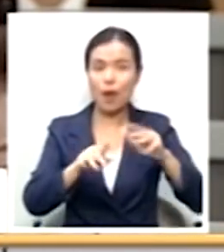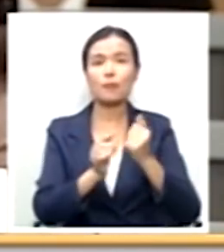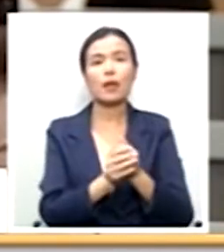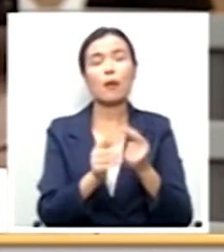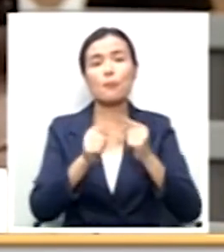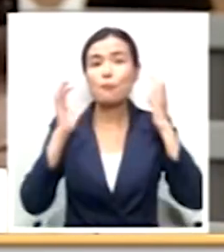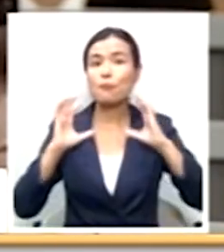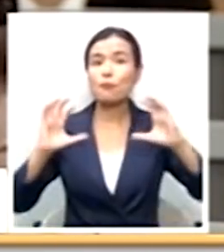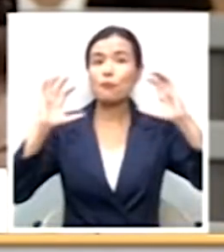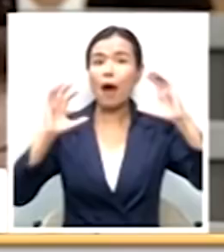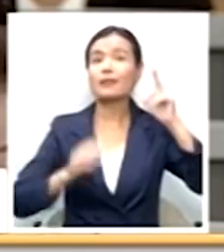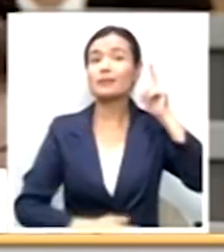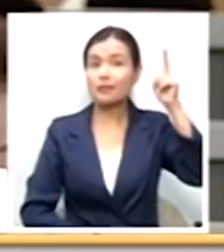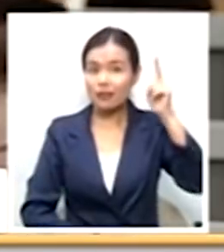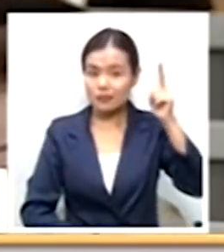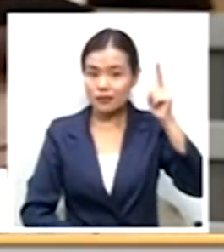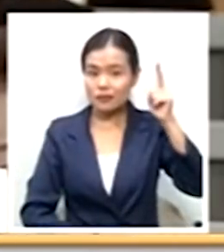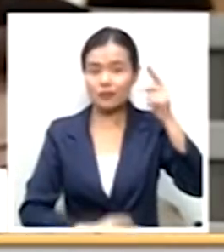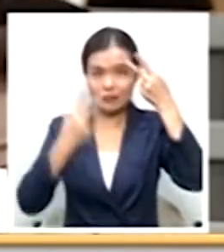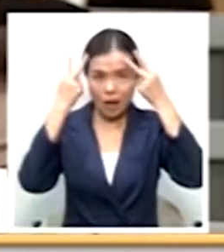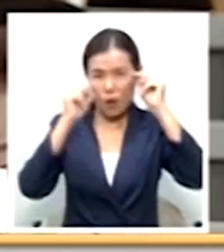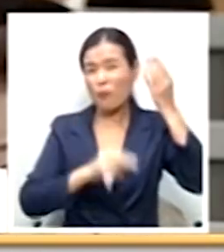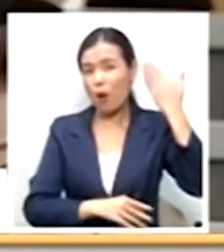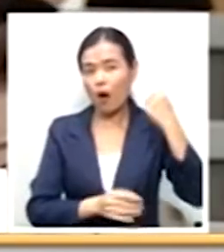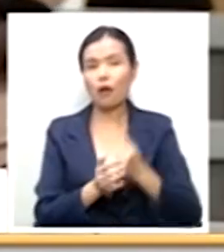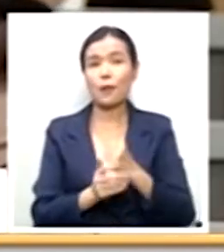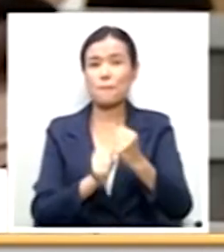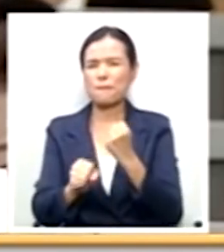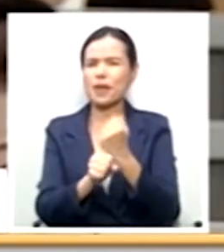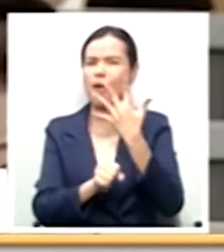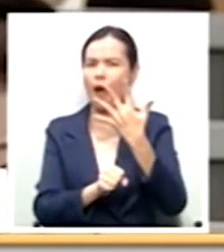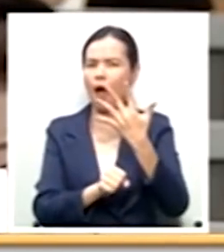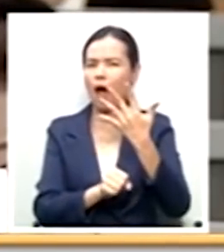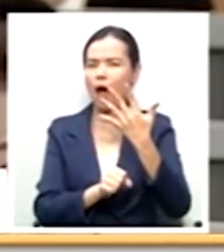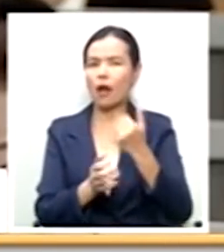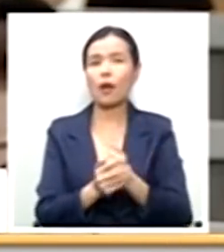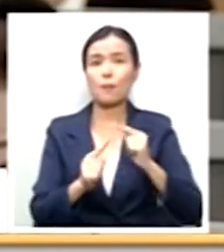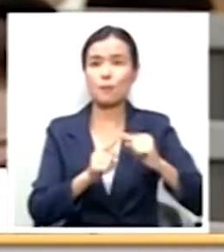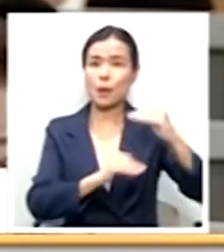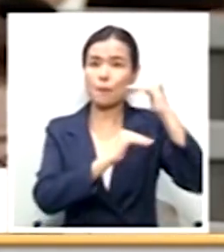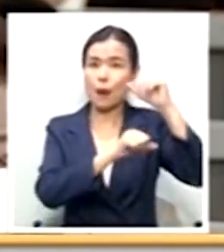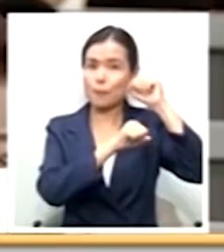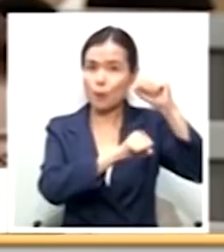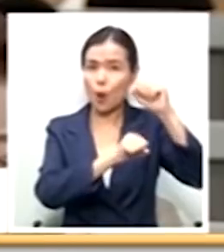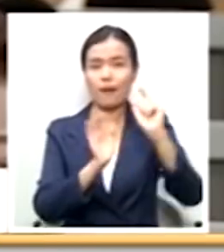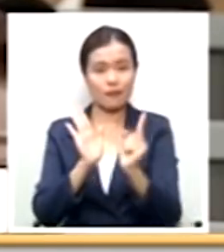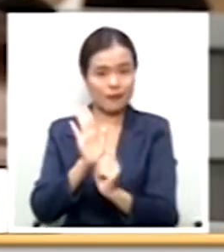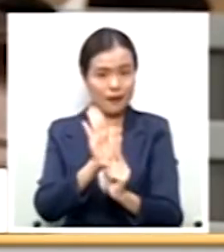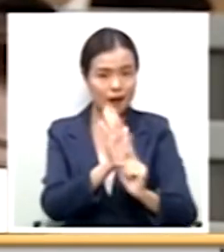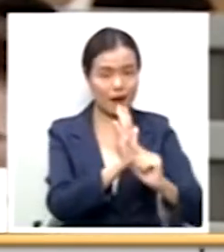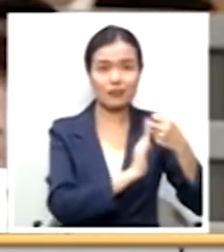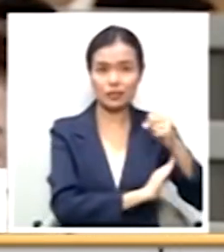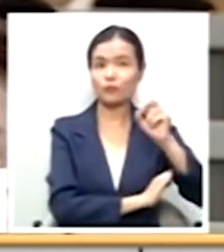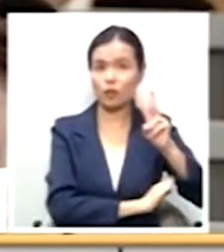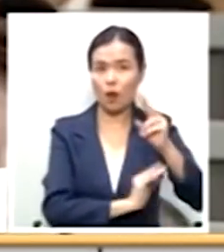ของพันตำรวจโททักษิณชินวัตร2สมัยนะครับ5ปีเศษๆออกพระราชกำหนดทั้งสิ้น12ฉบับส